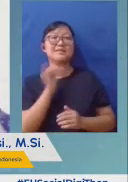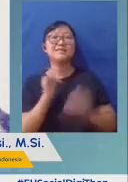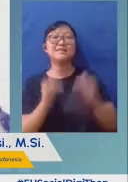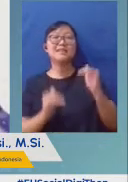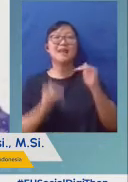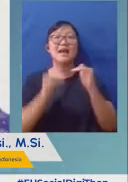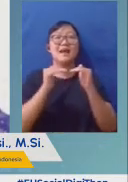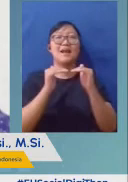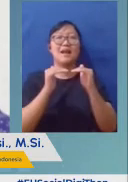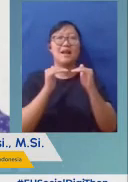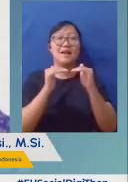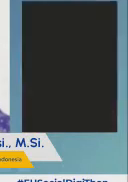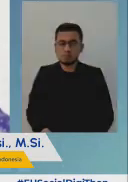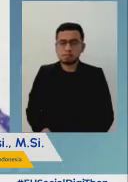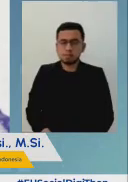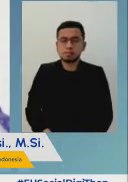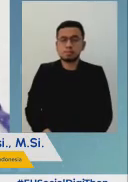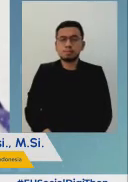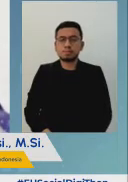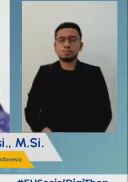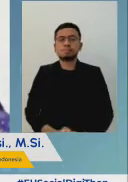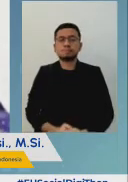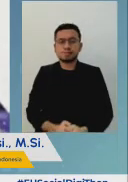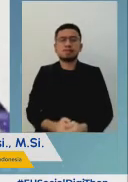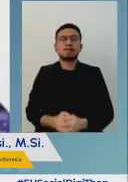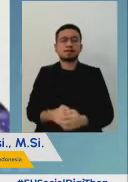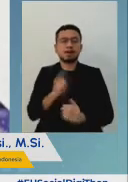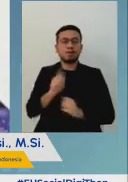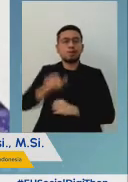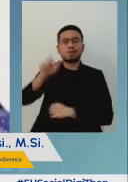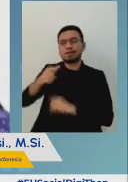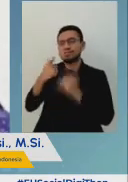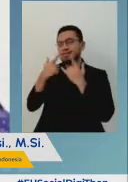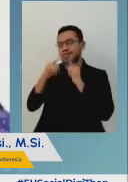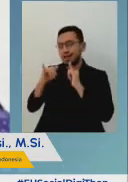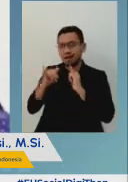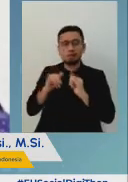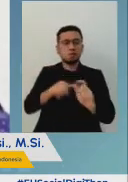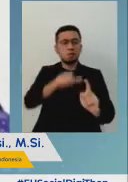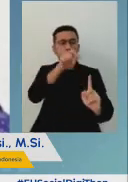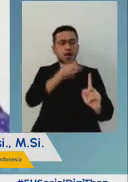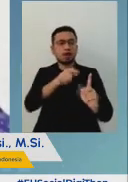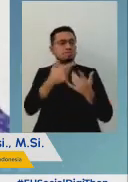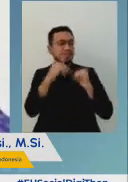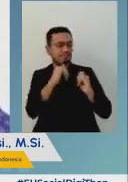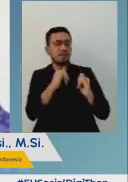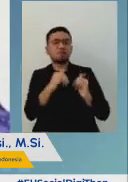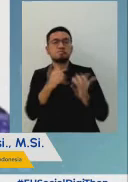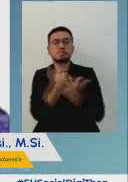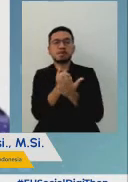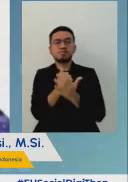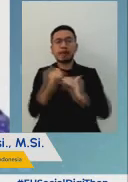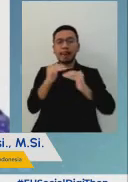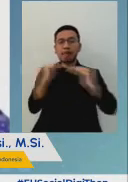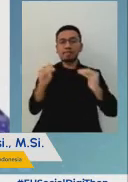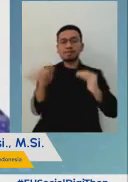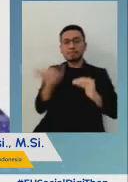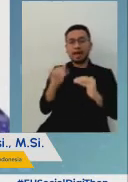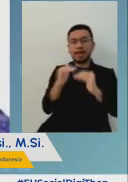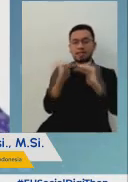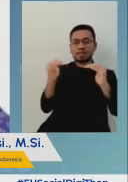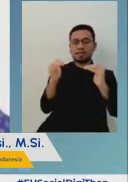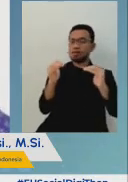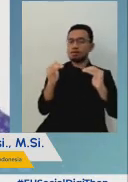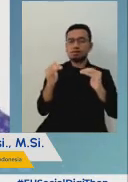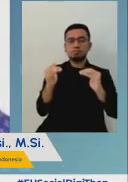kita levelnya tuh setara gitu ya. Kita bahkan bisa meledek balik misalnya. Nah, tapi